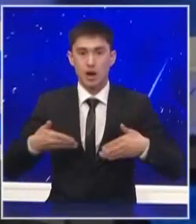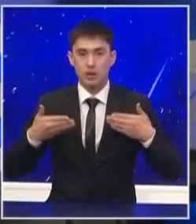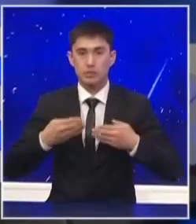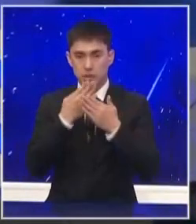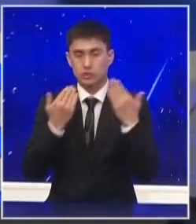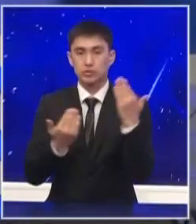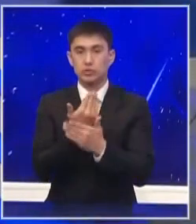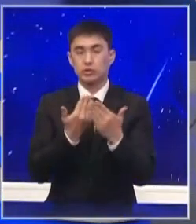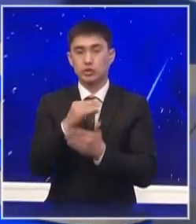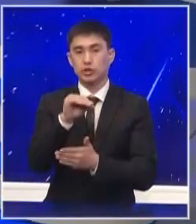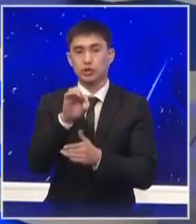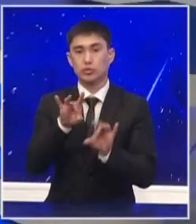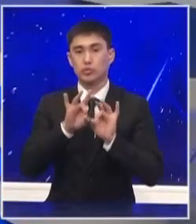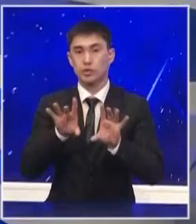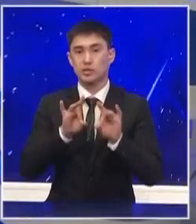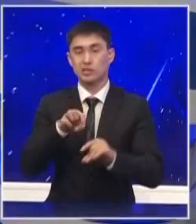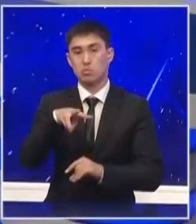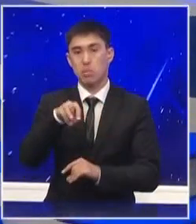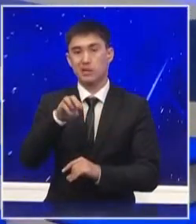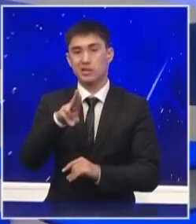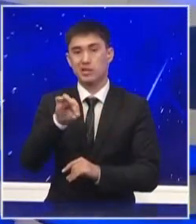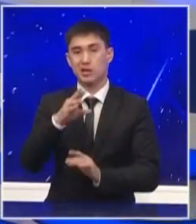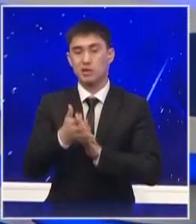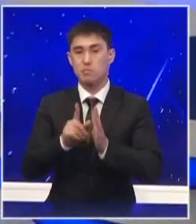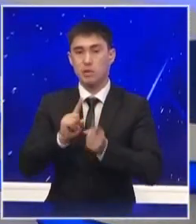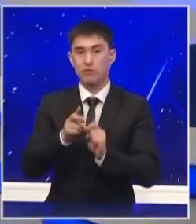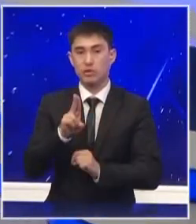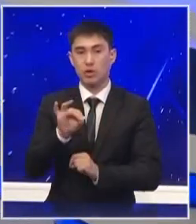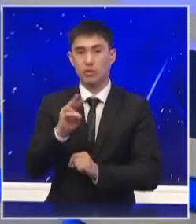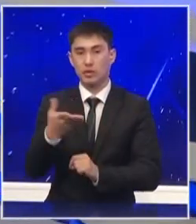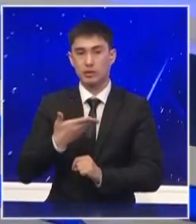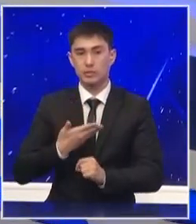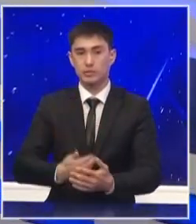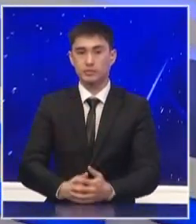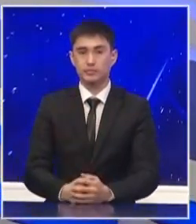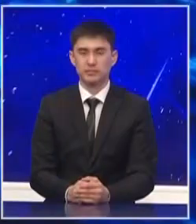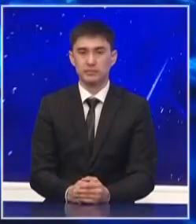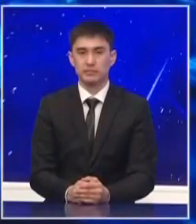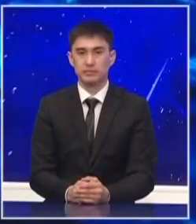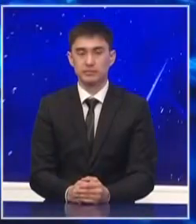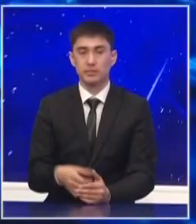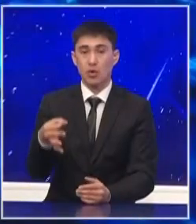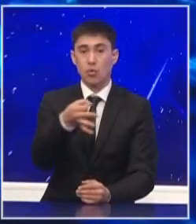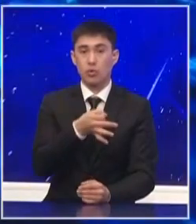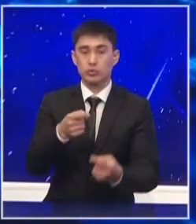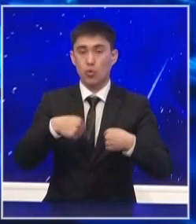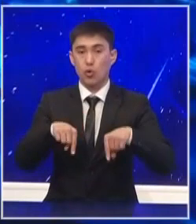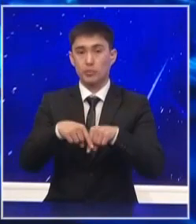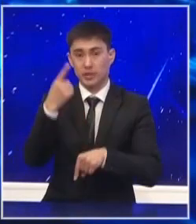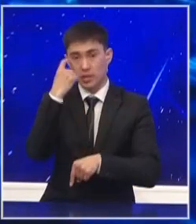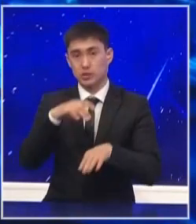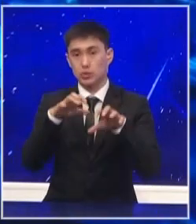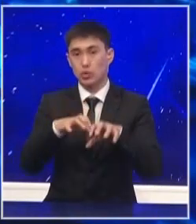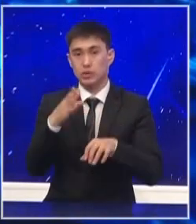Армысыздар, жетсу арнасында жаңалықтар, студияда мен Мадина Мұратбекқызы, сурда аудармада Дәурен Қадырбекұлы. Облыстық қоғамдық